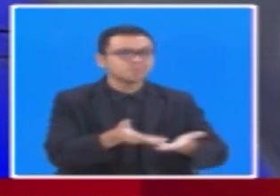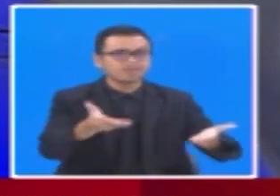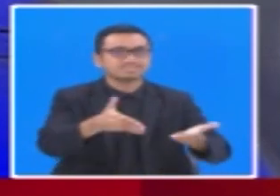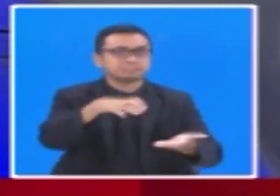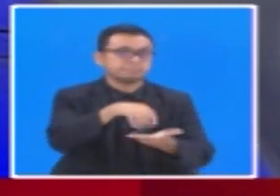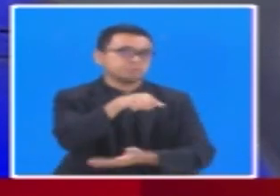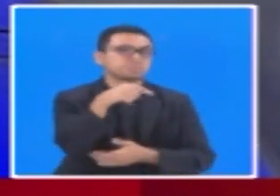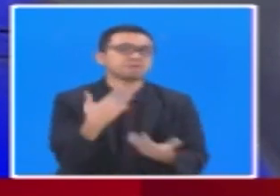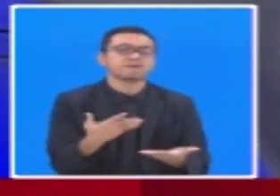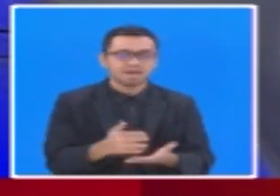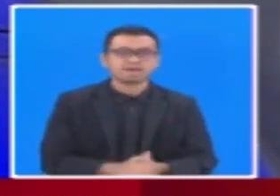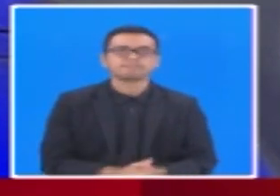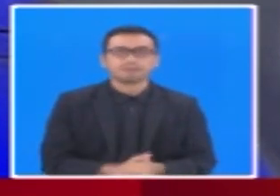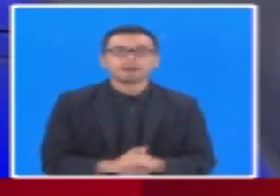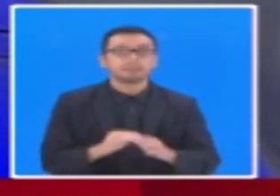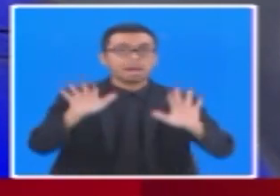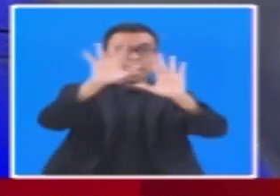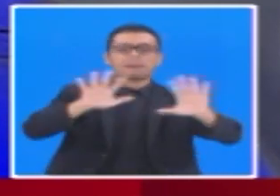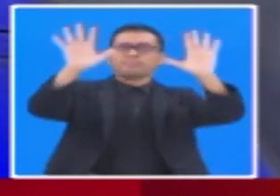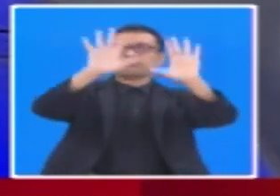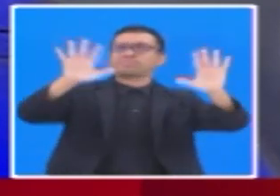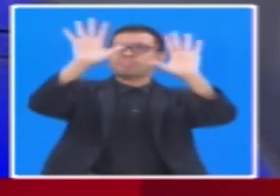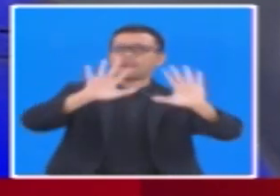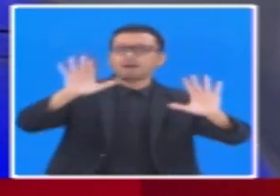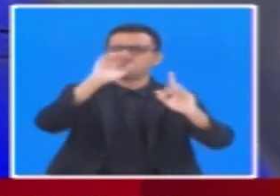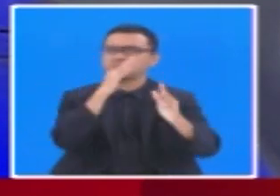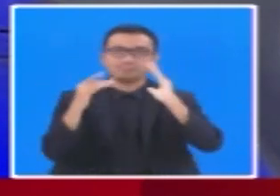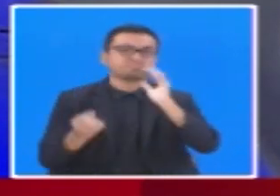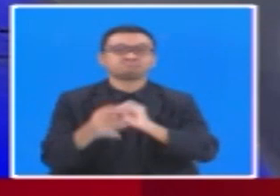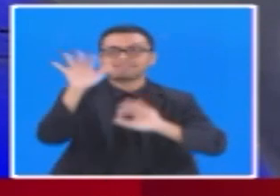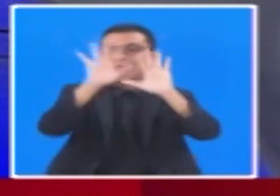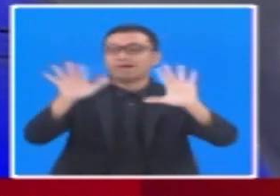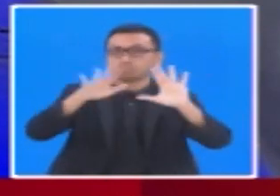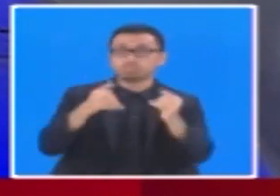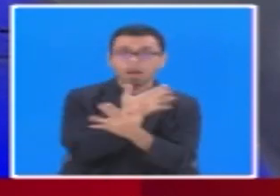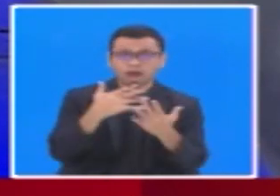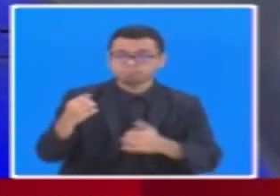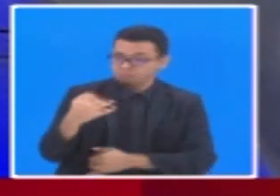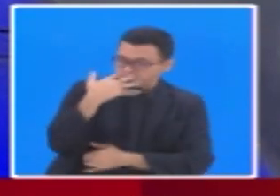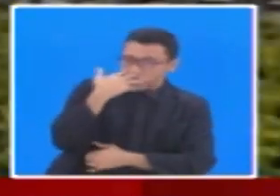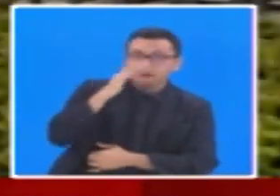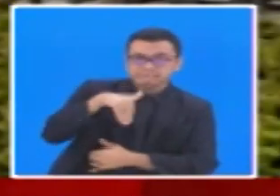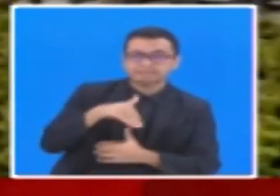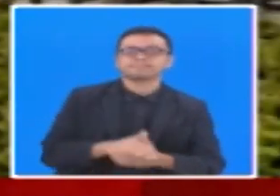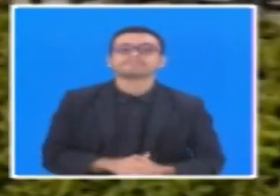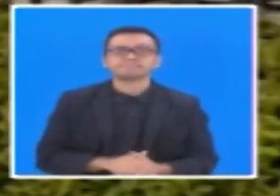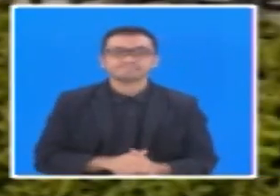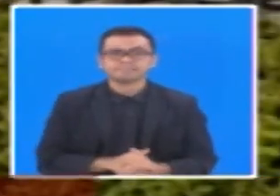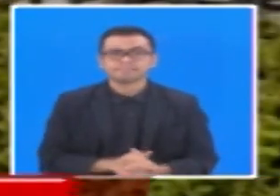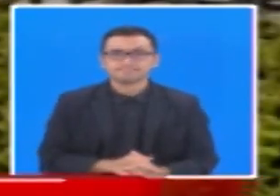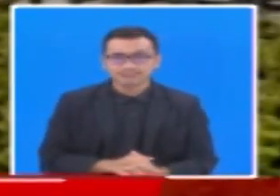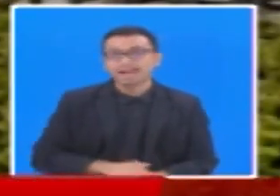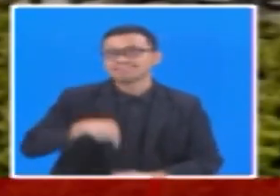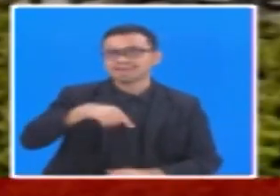sana? Apakah dampak dari kabut asap ini masih dirasakan oleh warga? Ya, kebakaran yang melanda Kabupaten Aceh